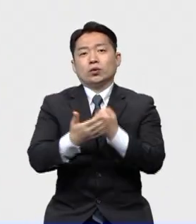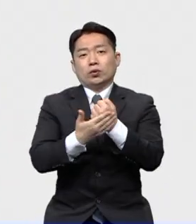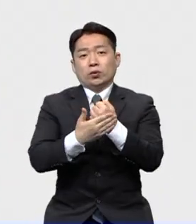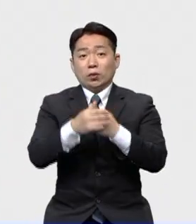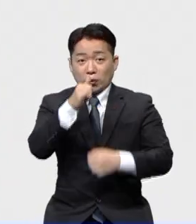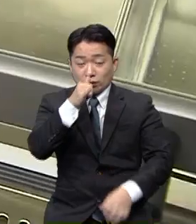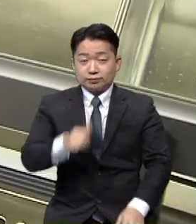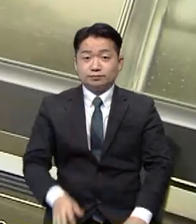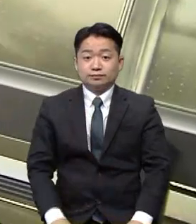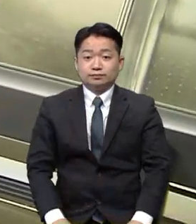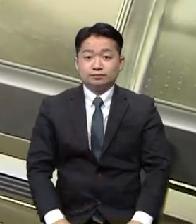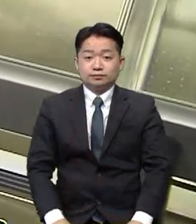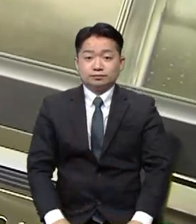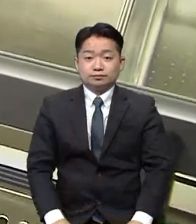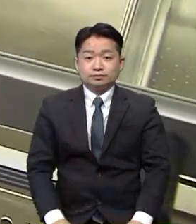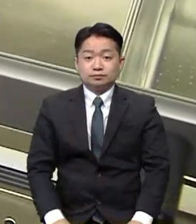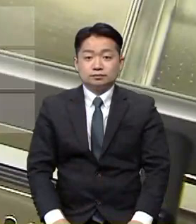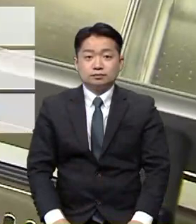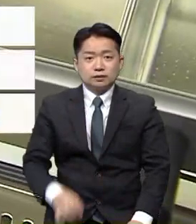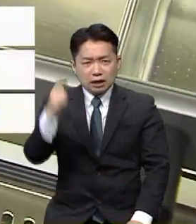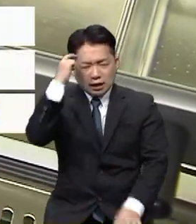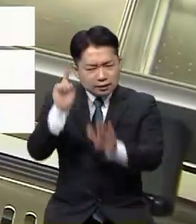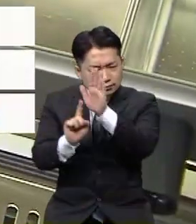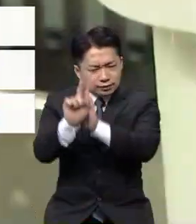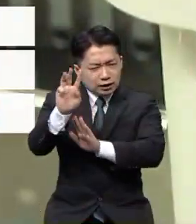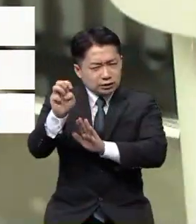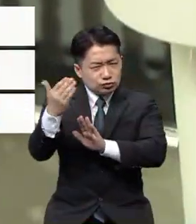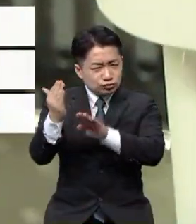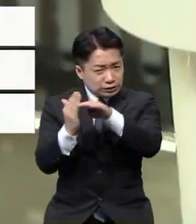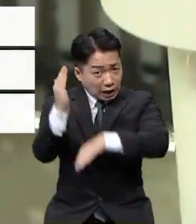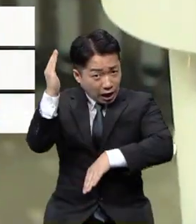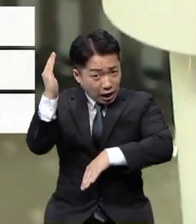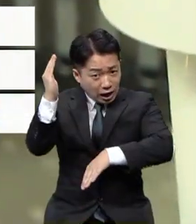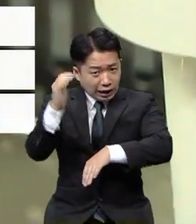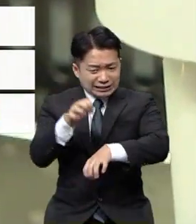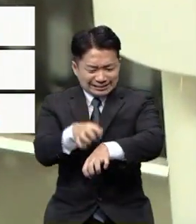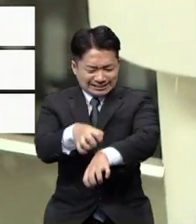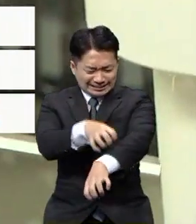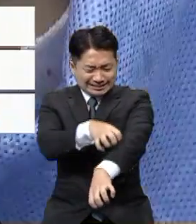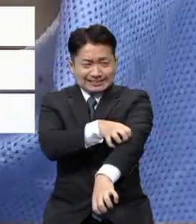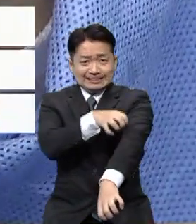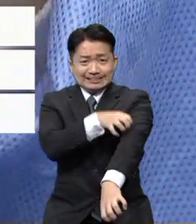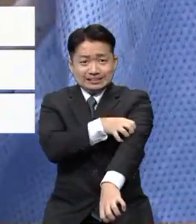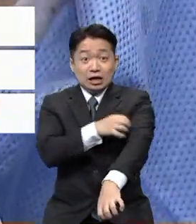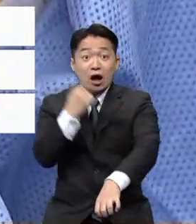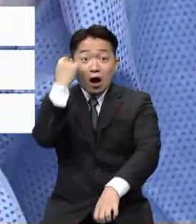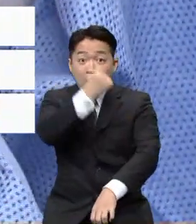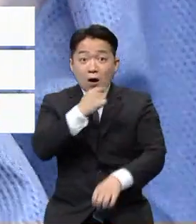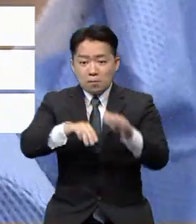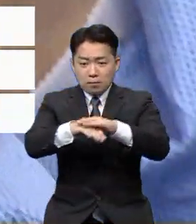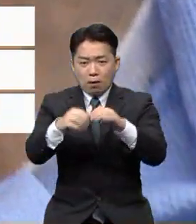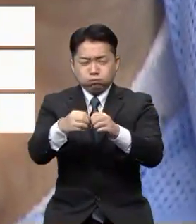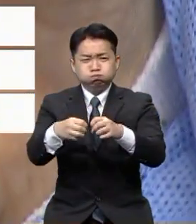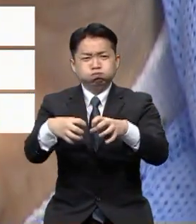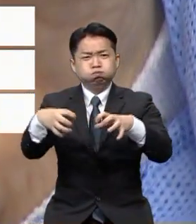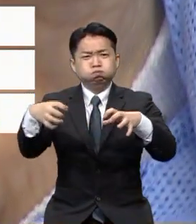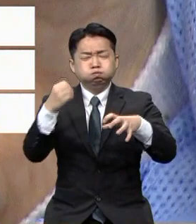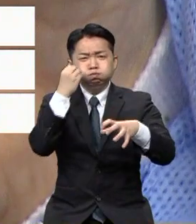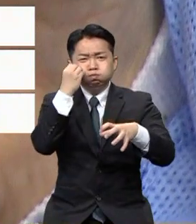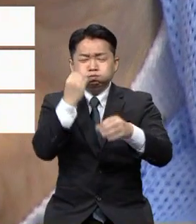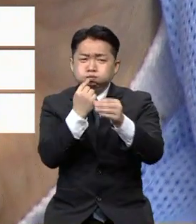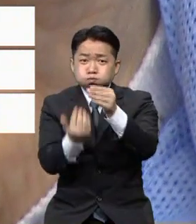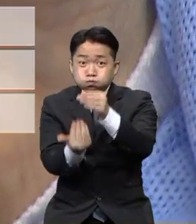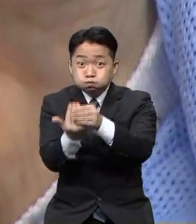됩니다. 단 39도씨 이상의 고열이 나타나거나 두드러기나 발진, 얼굴이나 손이 부는 것 같은 알레르기